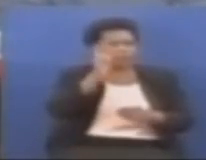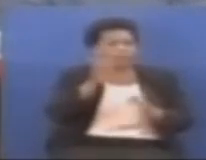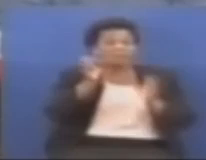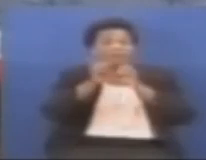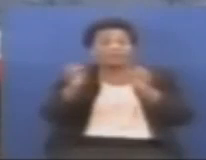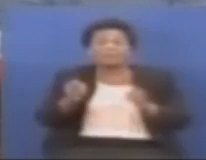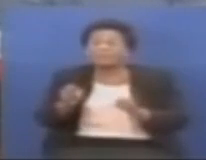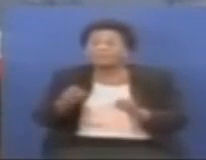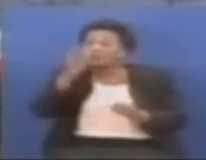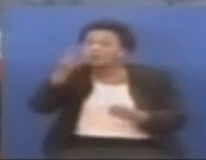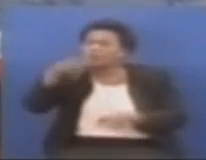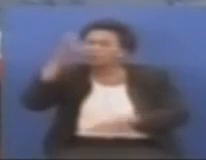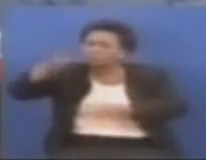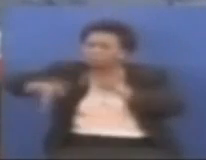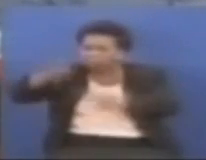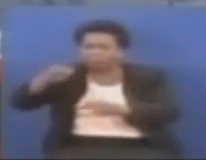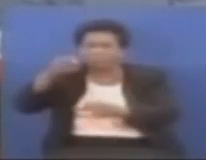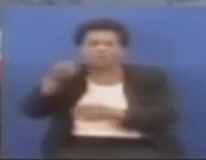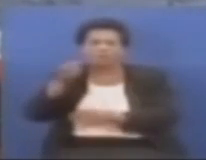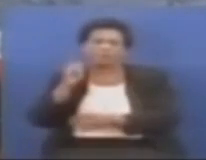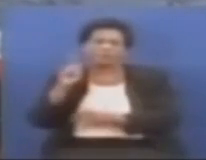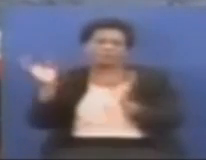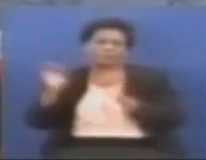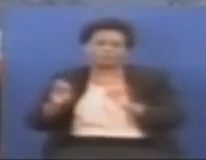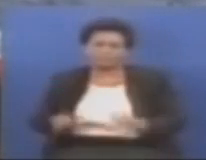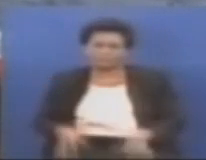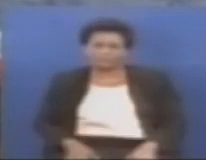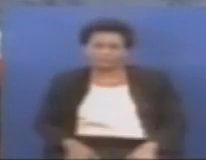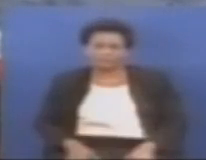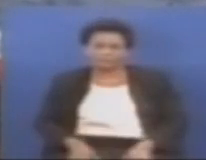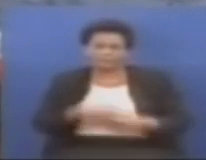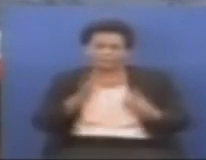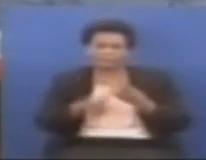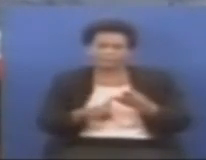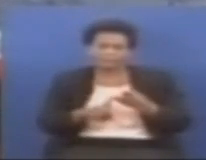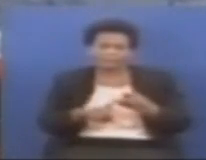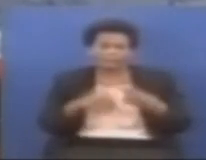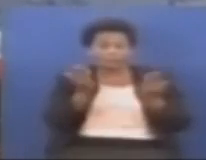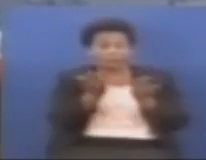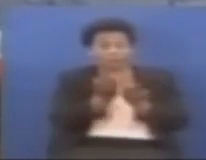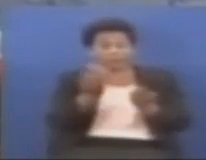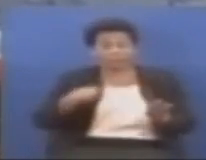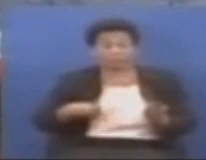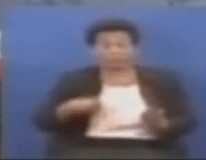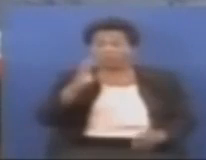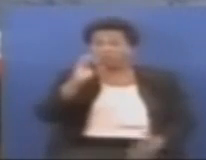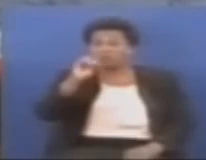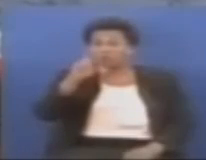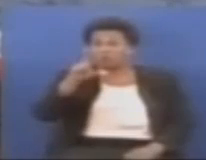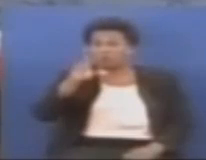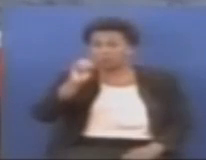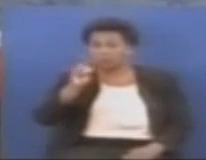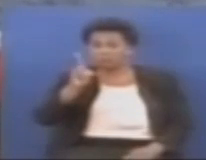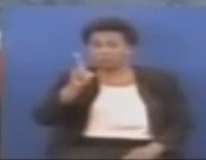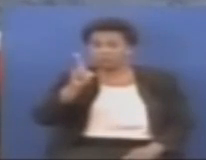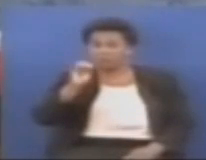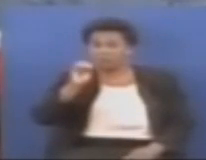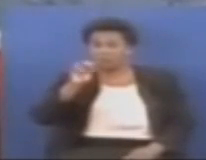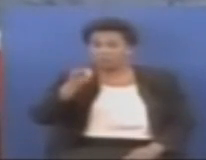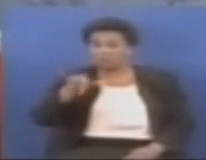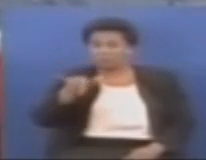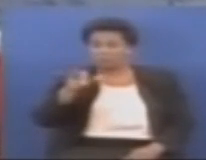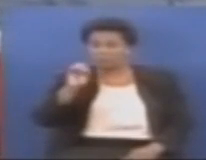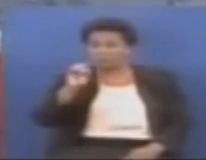Rashaine, Orkenswa, Engauroj na Arami vitapata umeme kupitia REA awamu ya tatu mzunguko wa